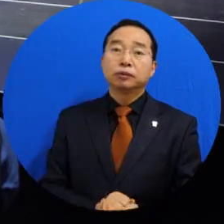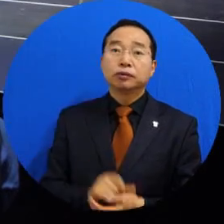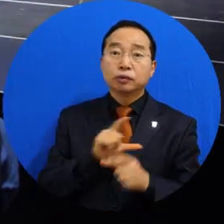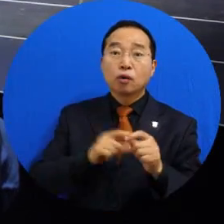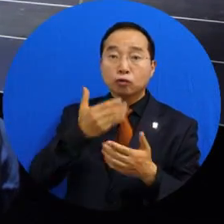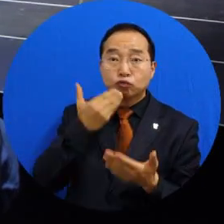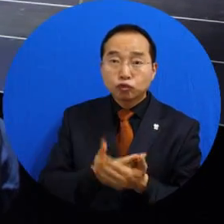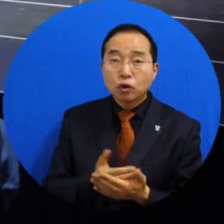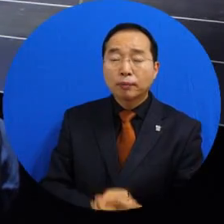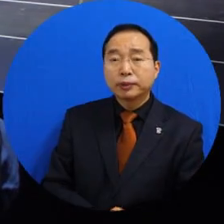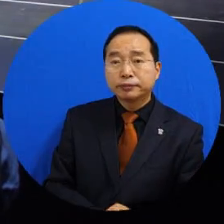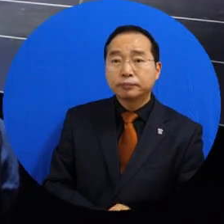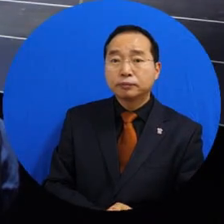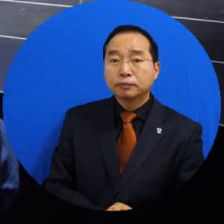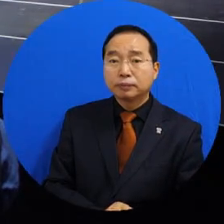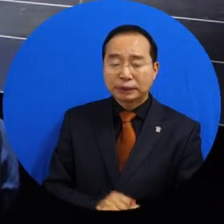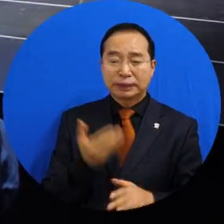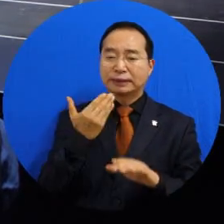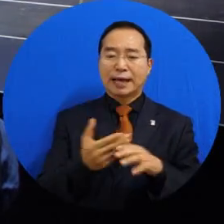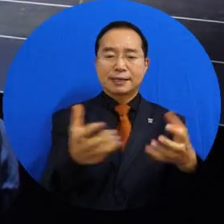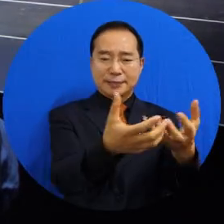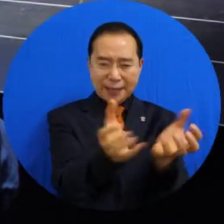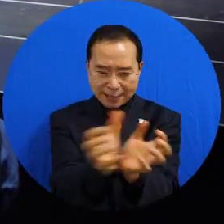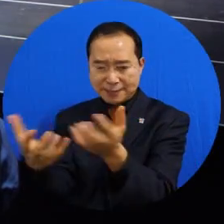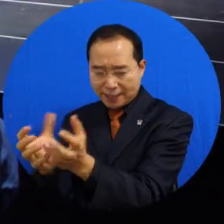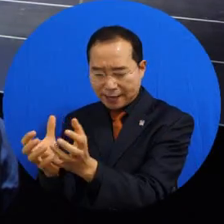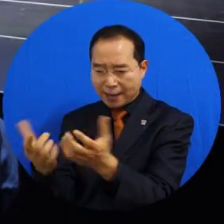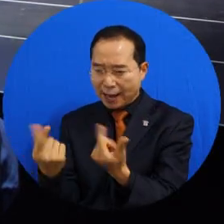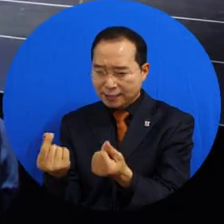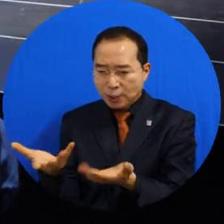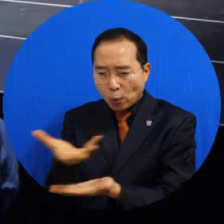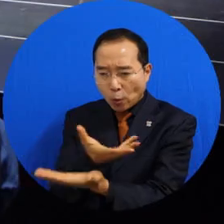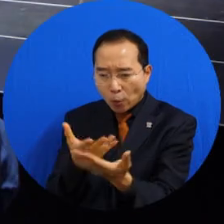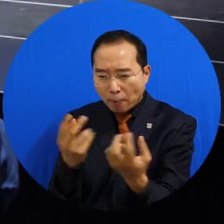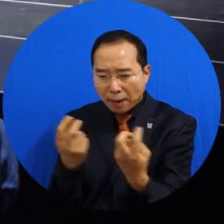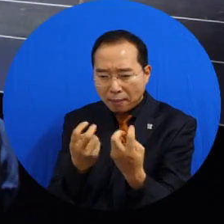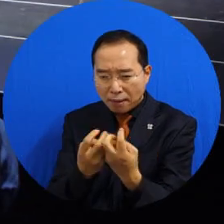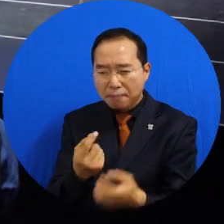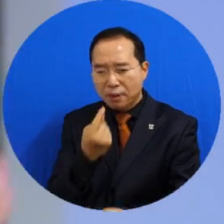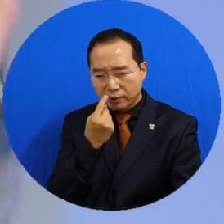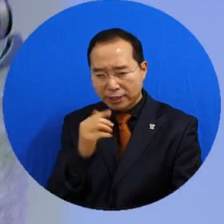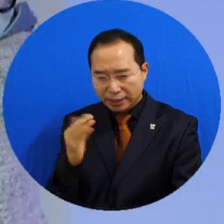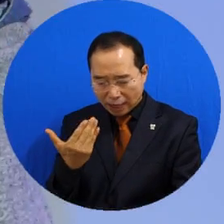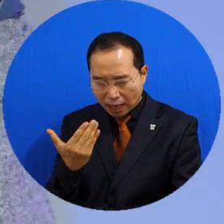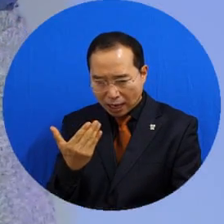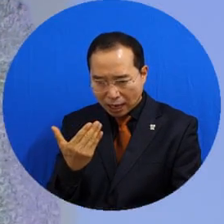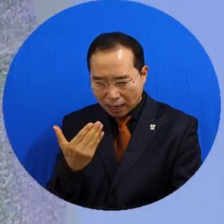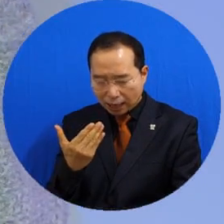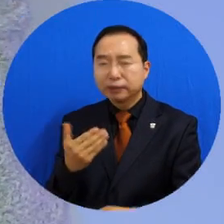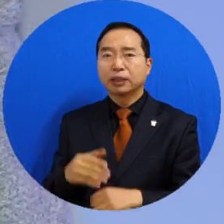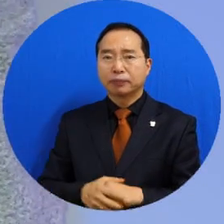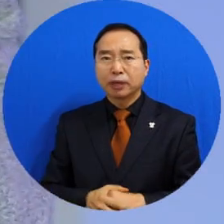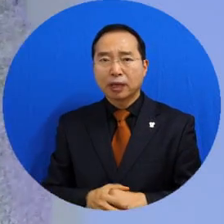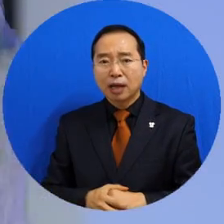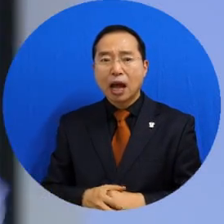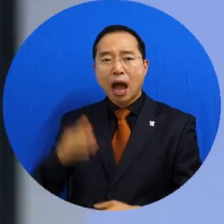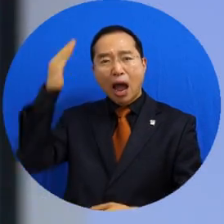더욱 중요한 것은 다른 커뮤니티와 우리가 화합하고 공존하는 법을 배워야겠다. 코리안 아메리칸